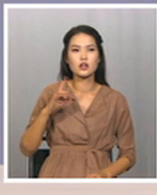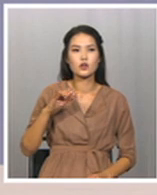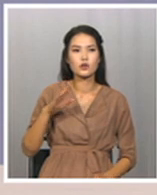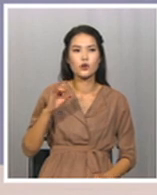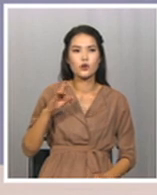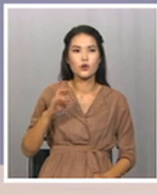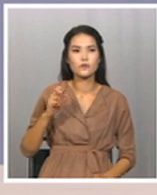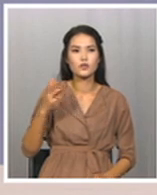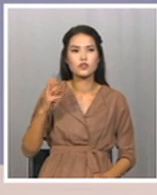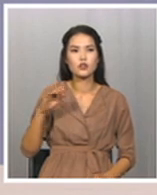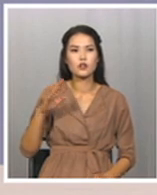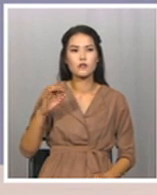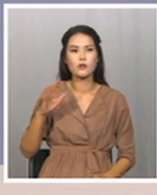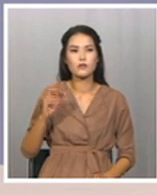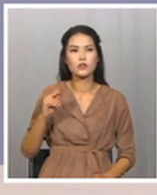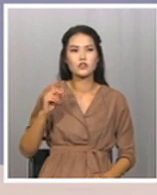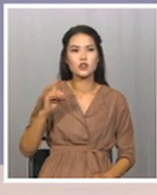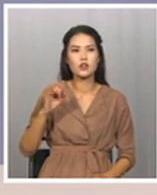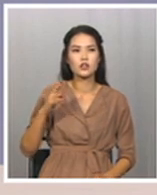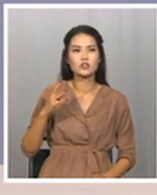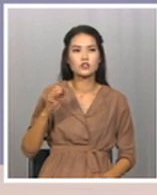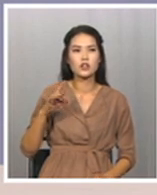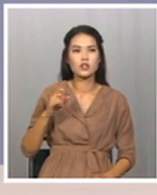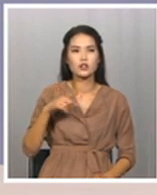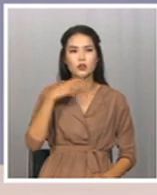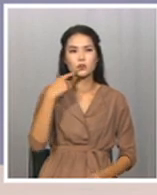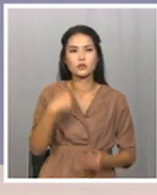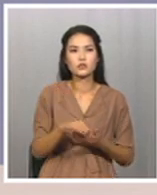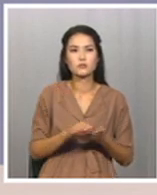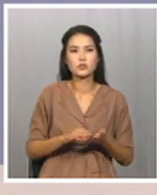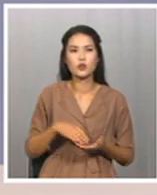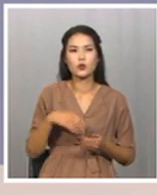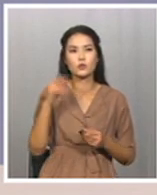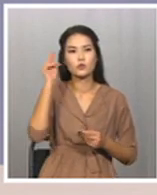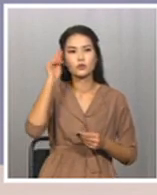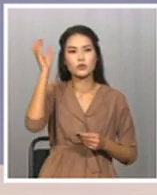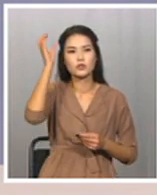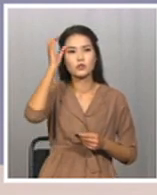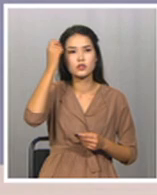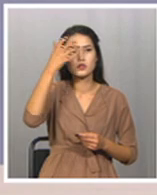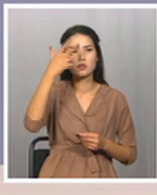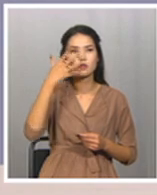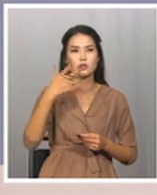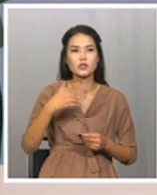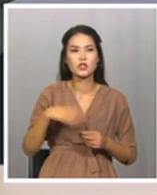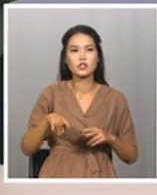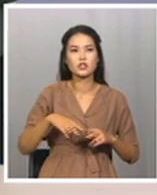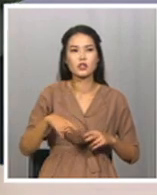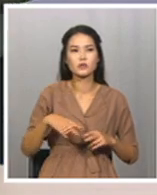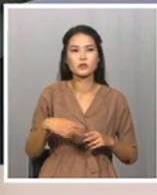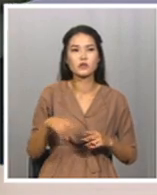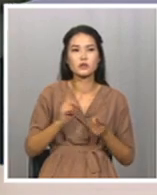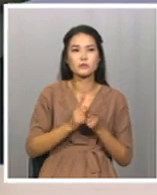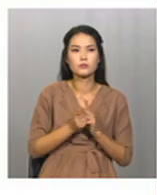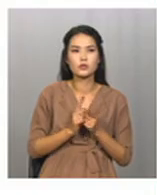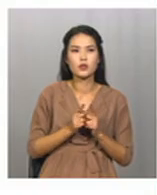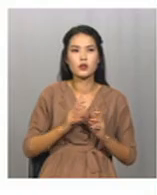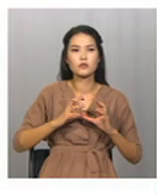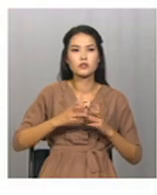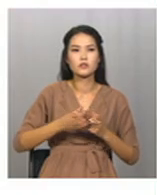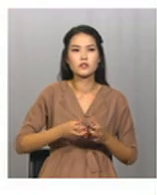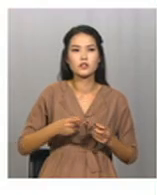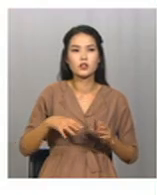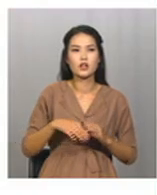Шалович Чхартишвили, русский писатель, ученый-японист, общественный деятель, литературовед, переводчик.